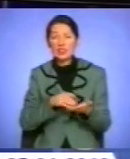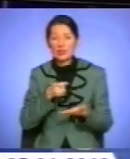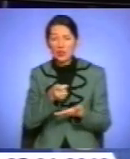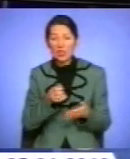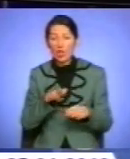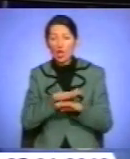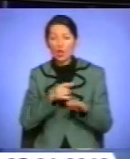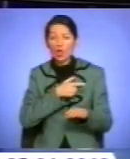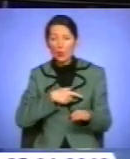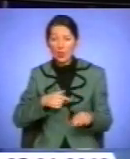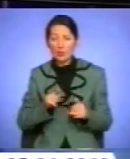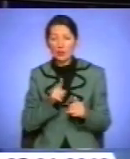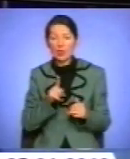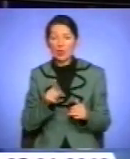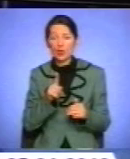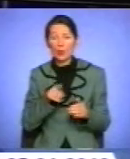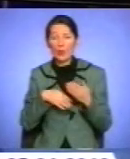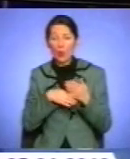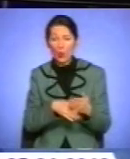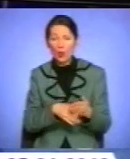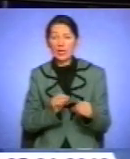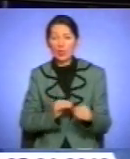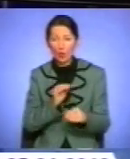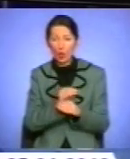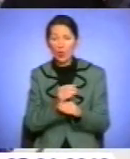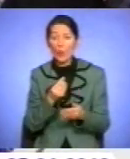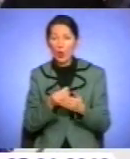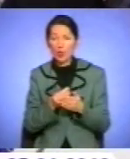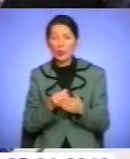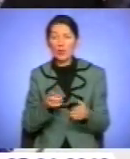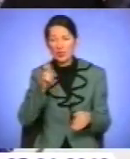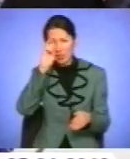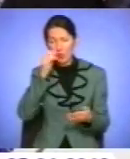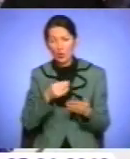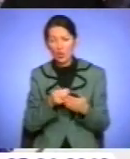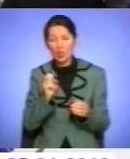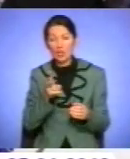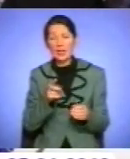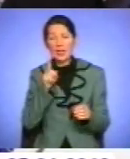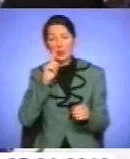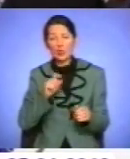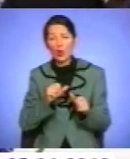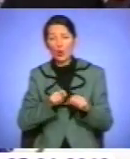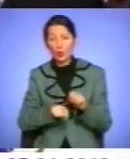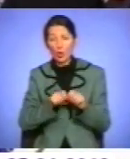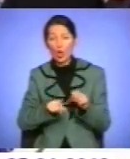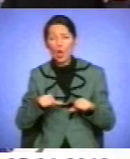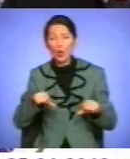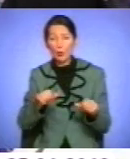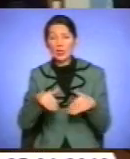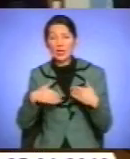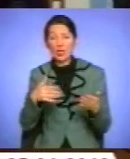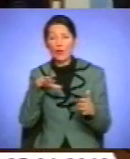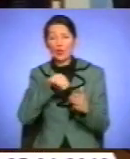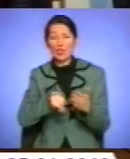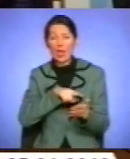для допомоги з надходження додаткових коштів з державного бюджету. Члени тимчасової контрольної комісії ініціюють включення